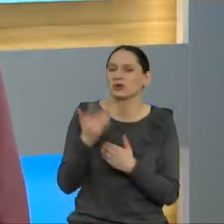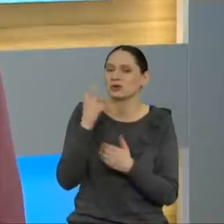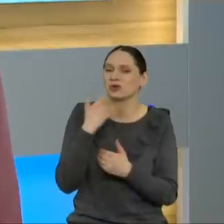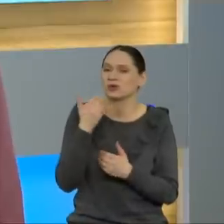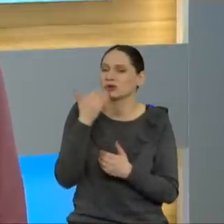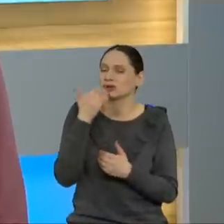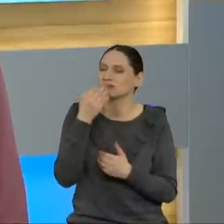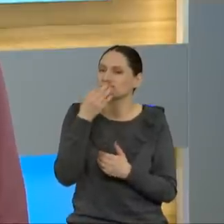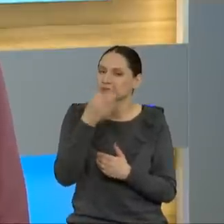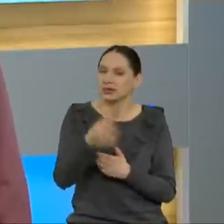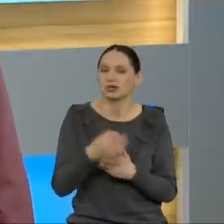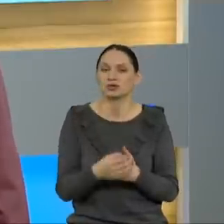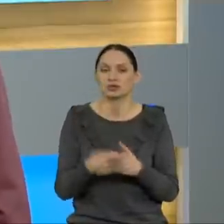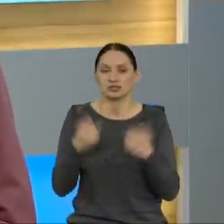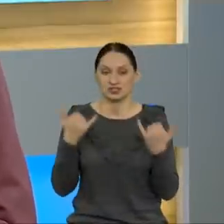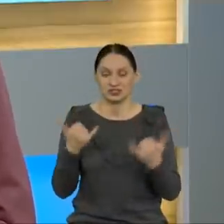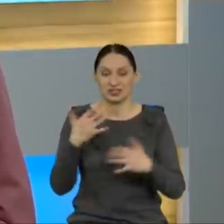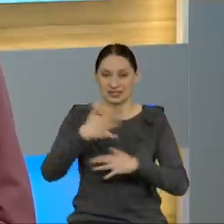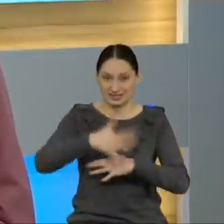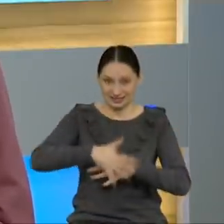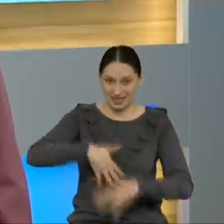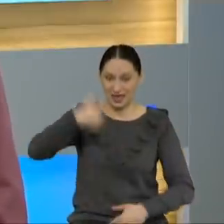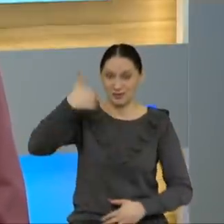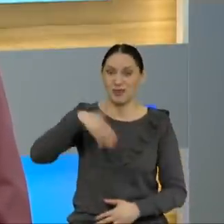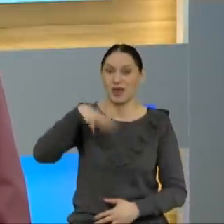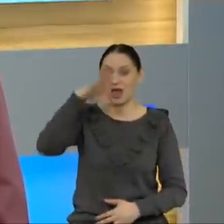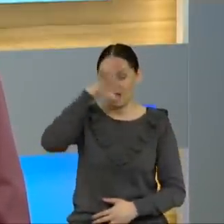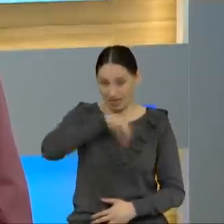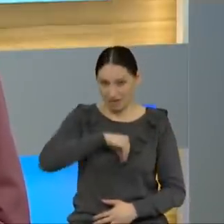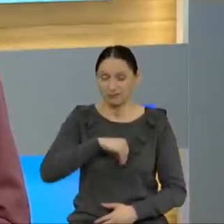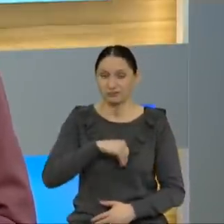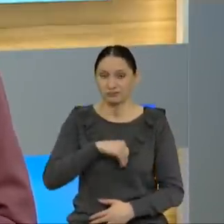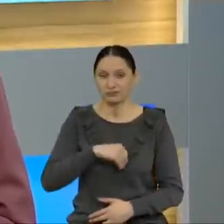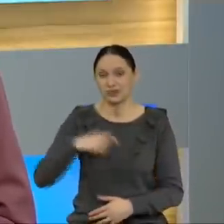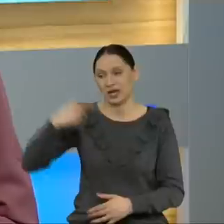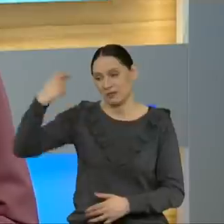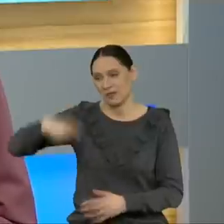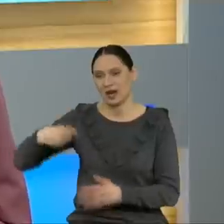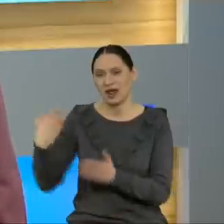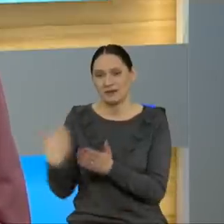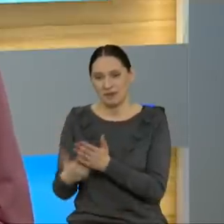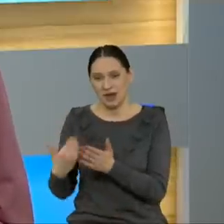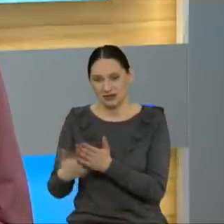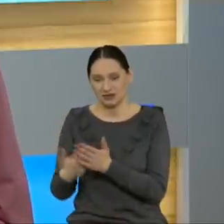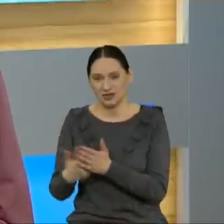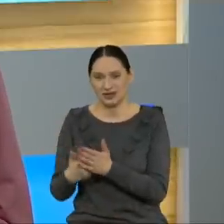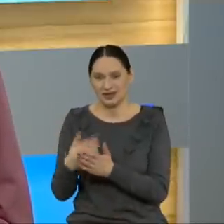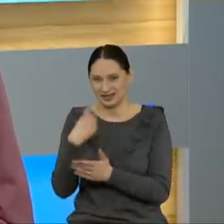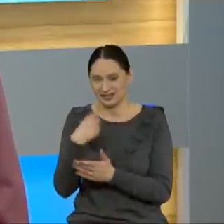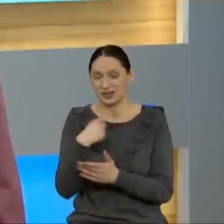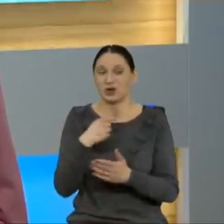ar šitas Seimas turės valios ir galios, kaip prezidento patarėjas sako, priimti šitą